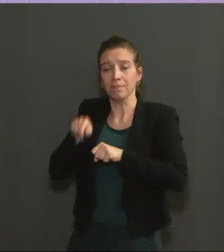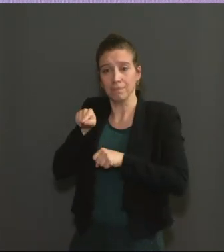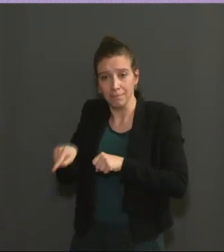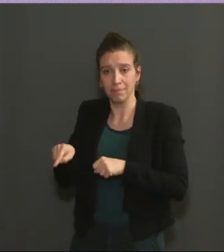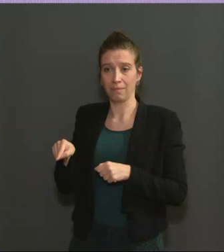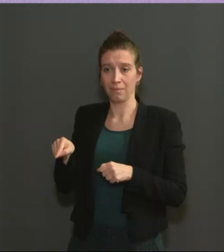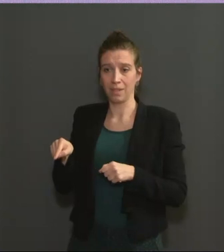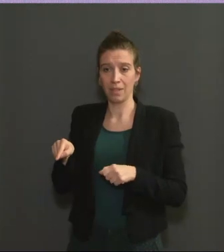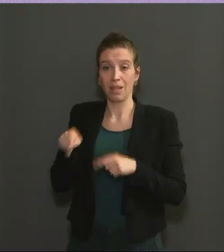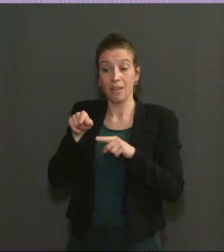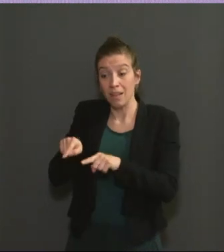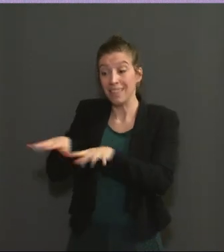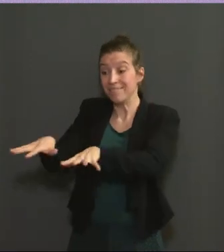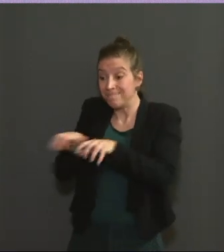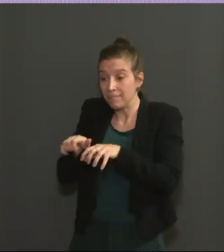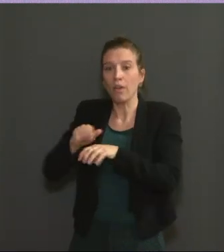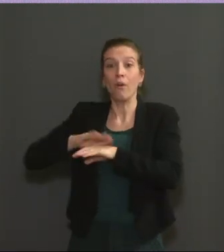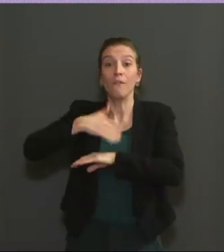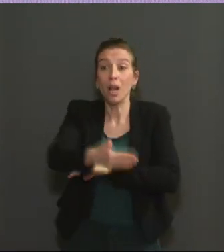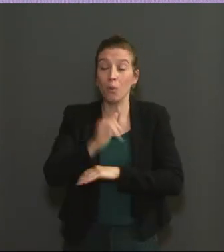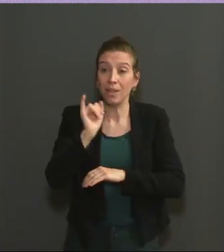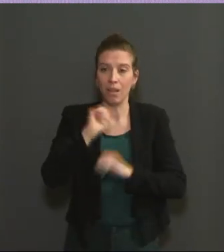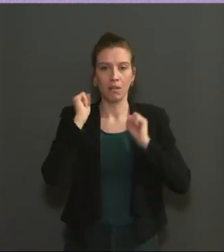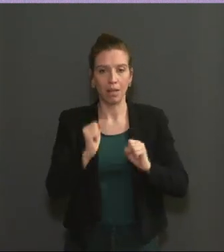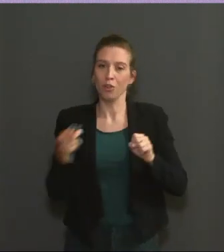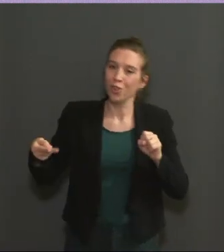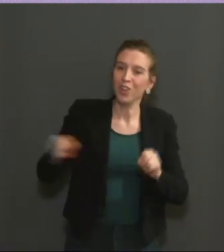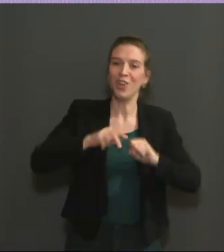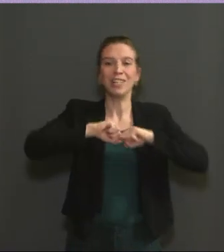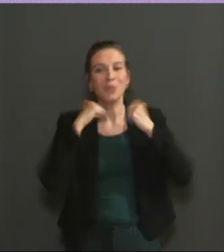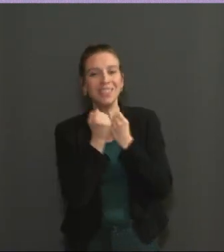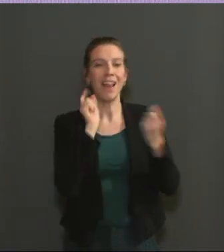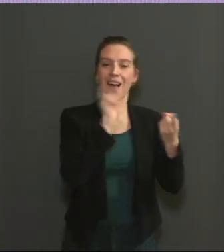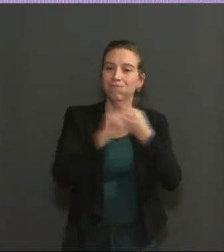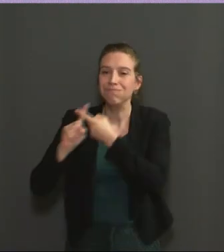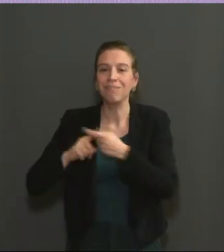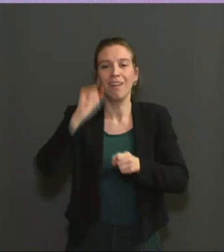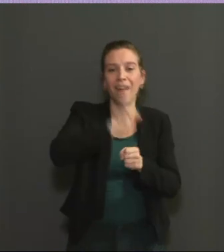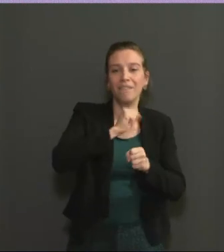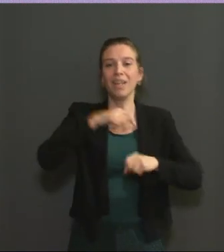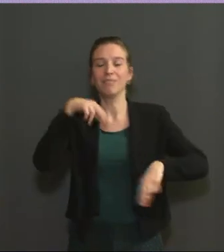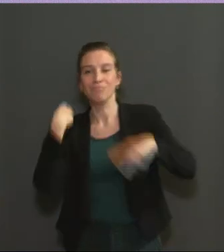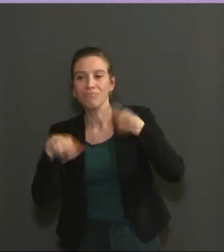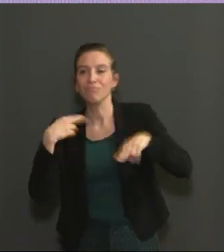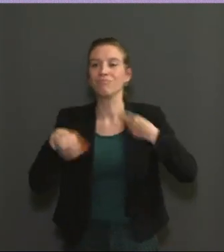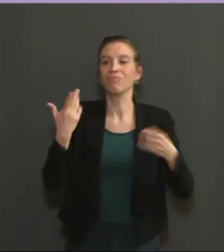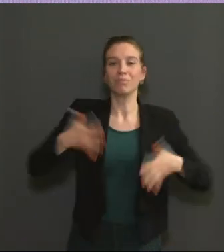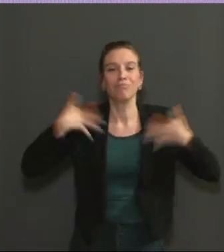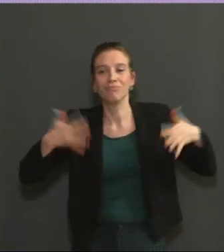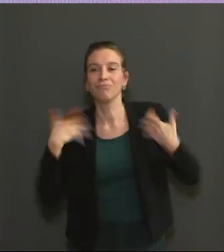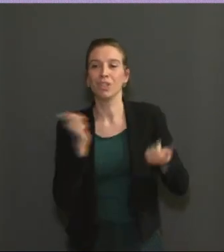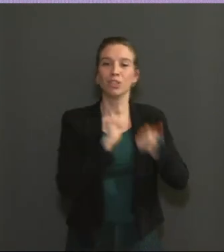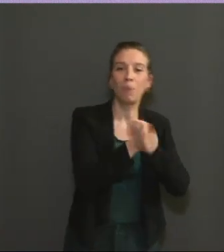sociale contact te om weer op CAF te kunnen gaan om weer zijn te kunnen uitoefenen met vrienden of om te kunnen genieten van